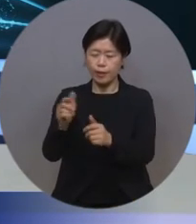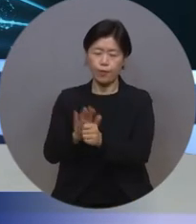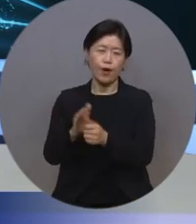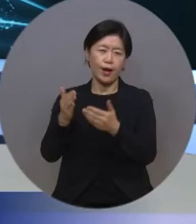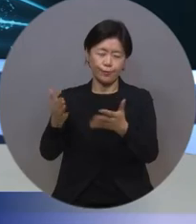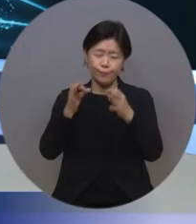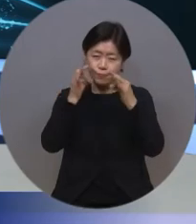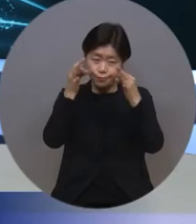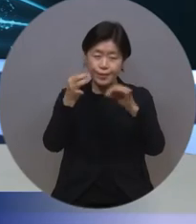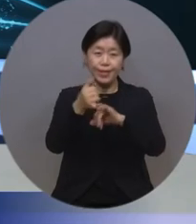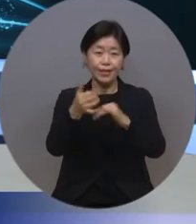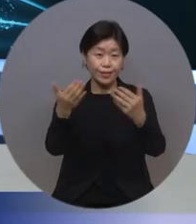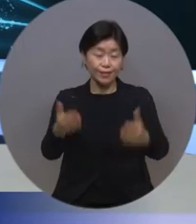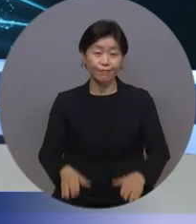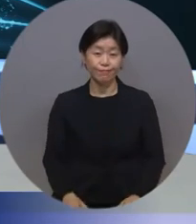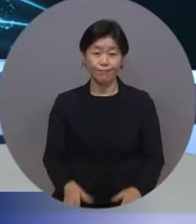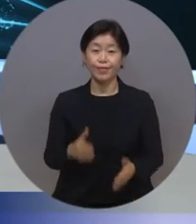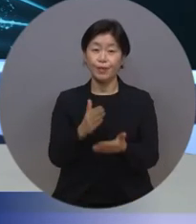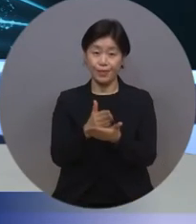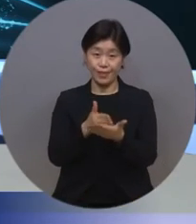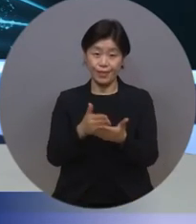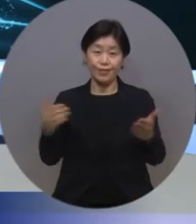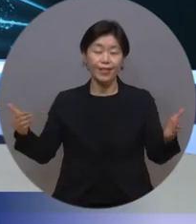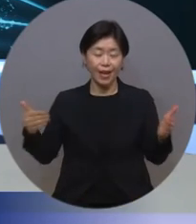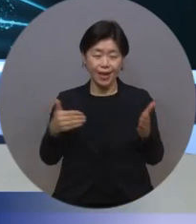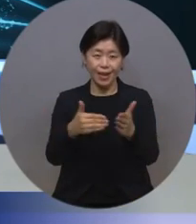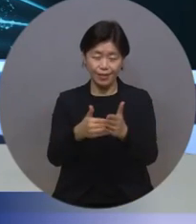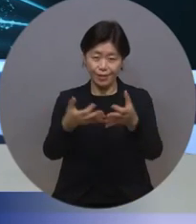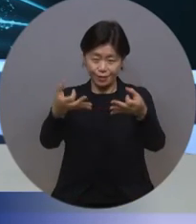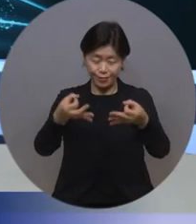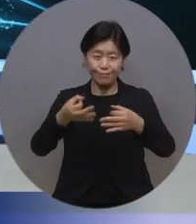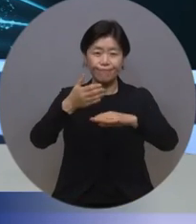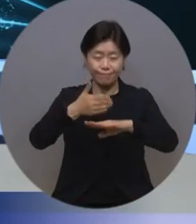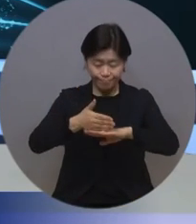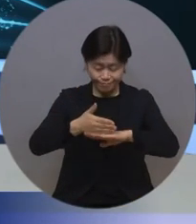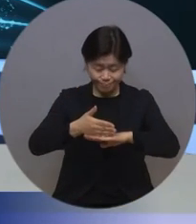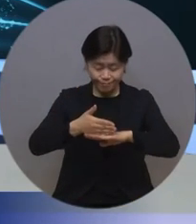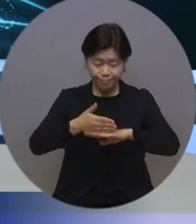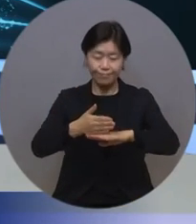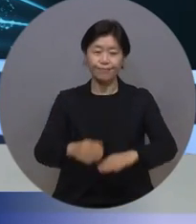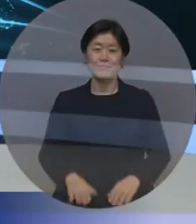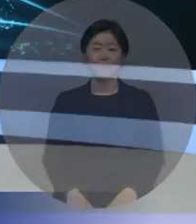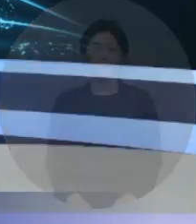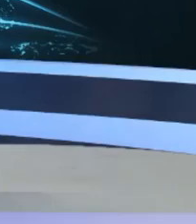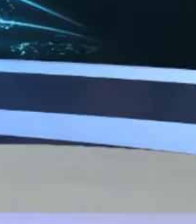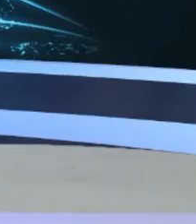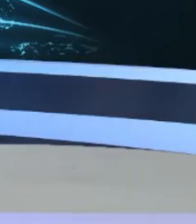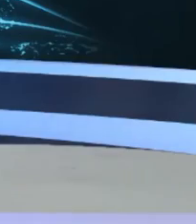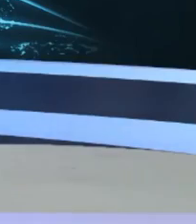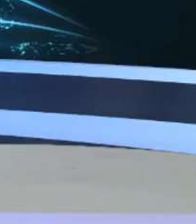앞장서겠습니다 이사 복지tv 뉴스를 마칩니다 시청해주신 여러분 고맙습니다